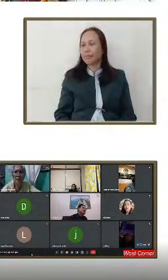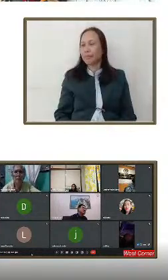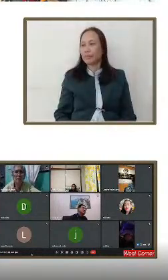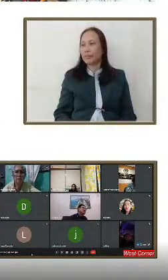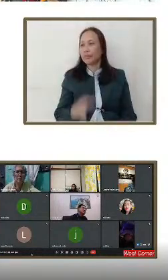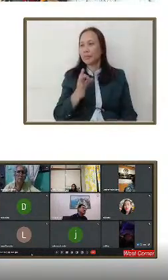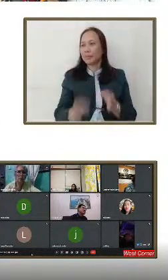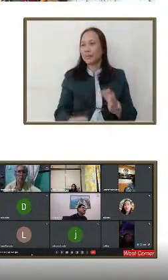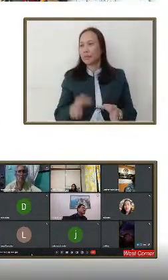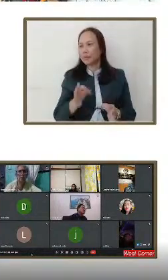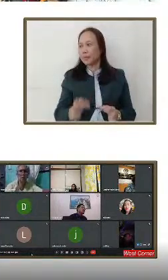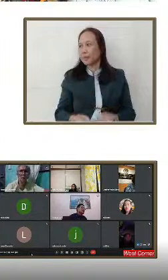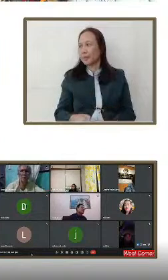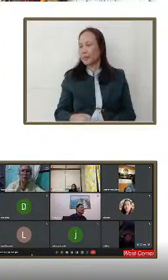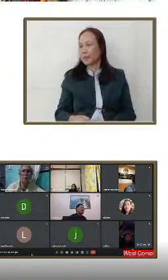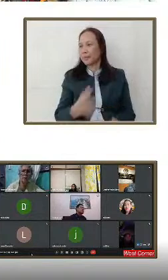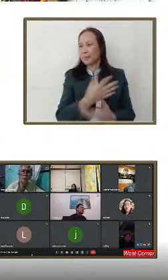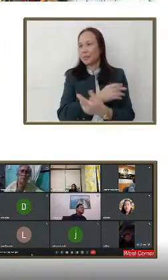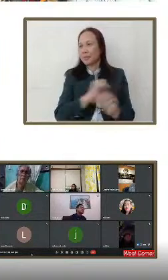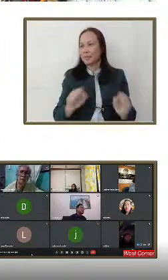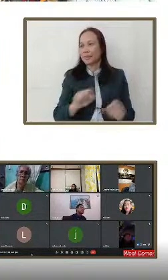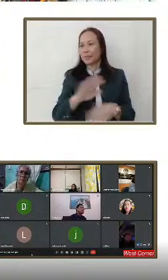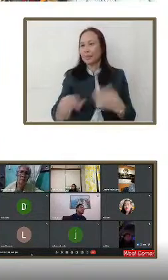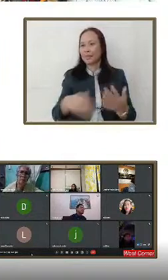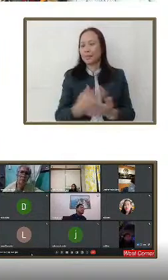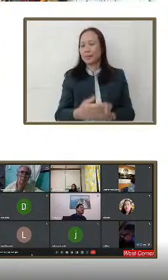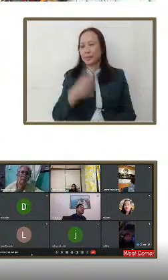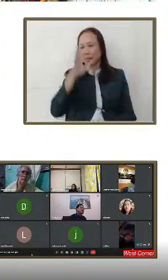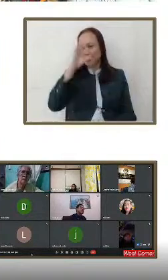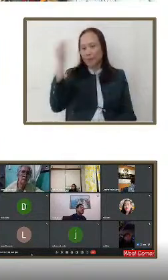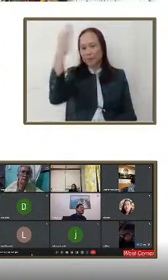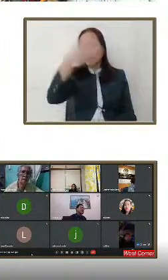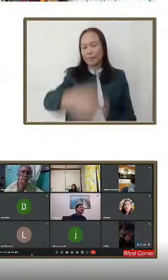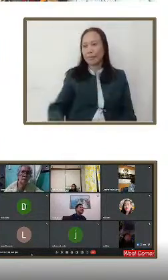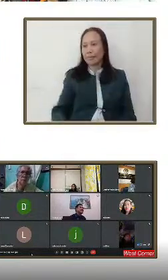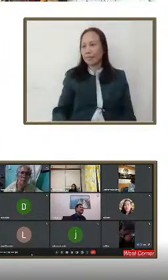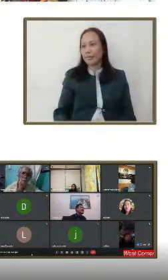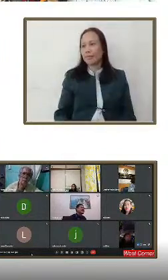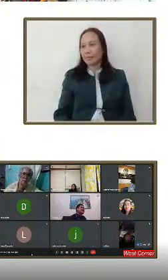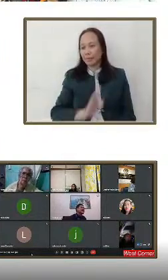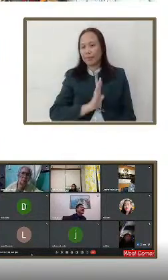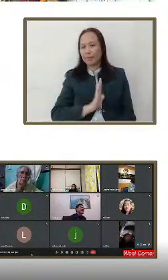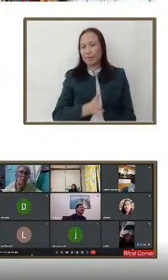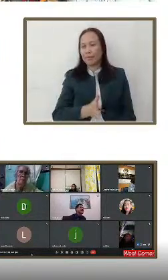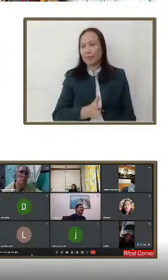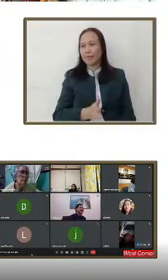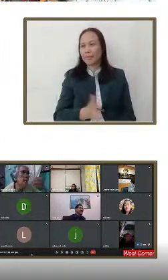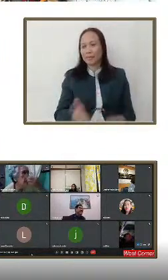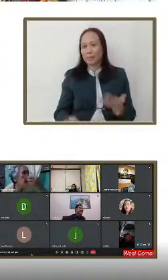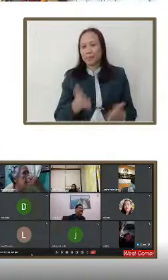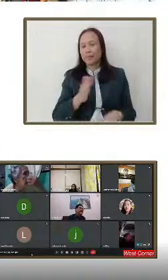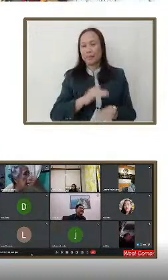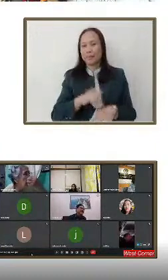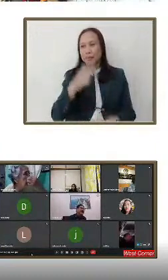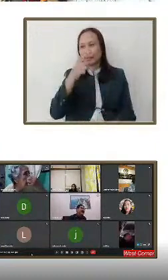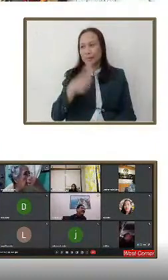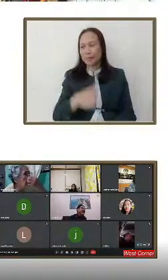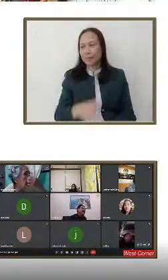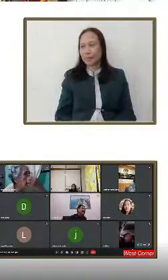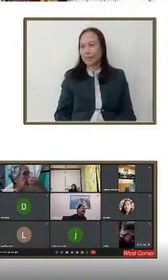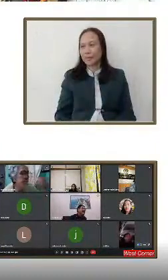maliligtas lang to mga men ito na nasa harap, kung maliligtas lang, ha? Baka tawagin ng Panginoon ito. Palagay mo,